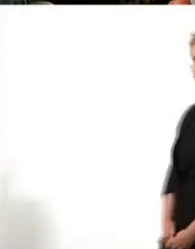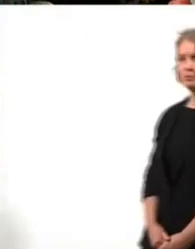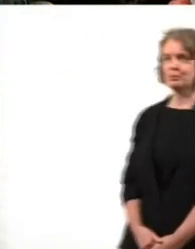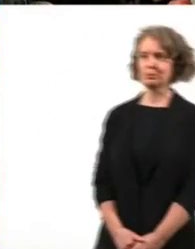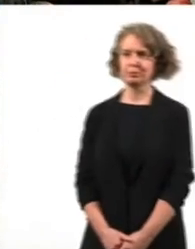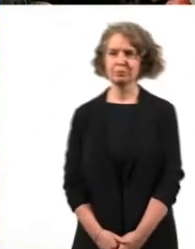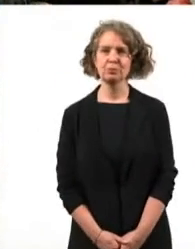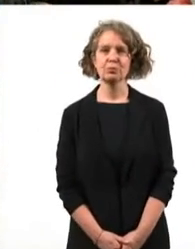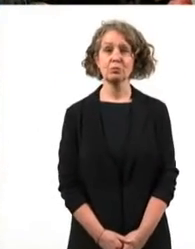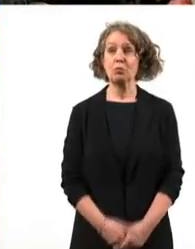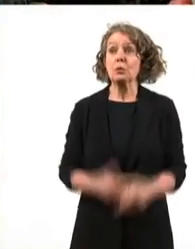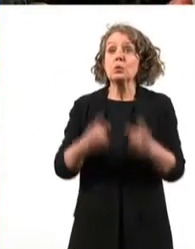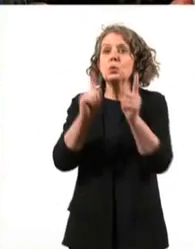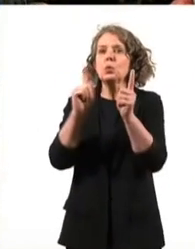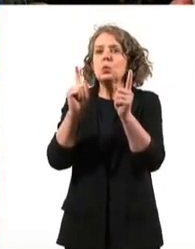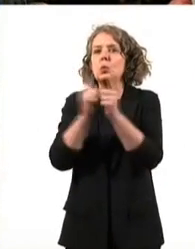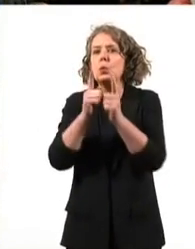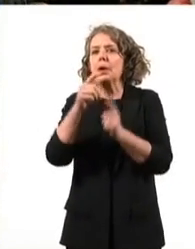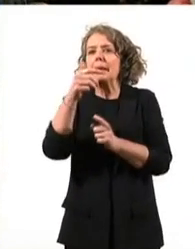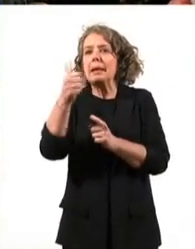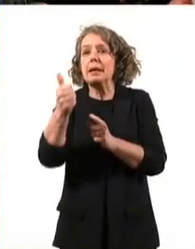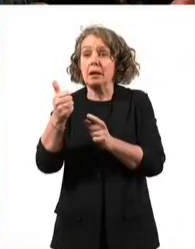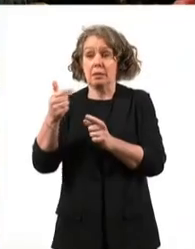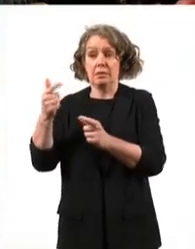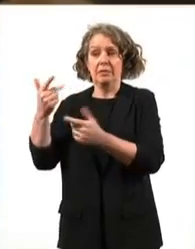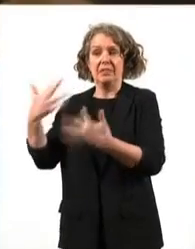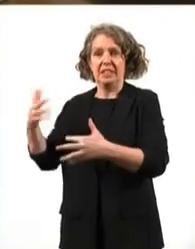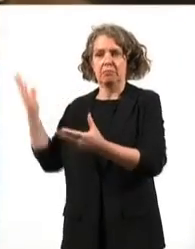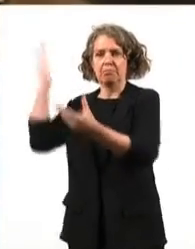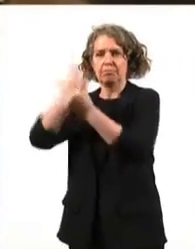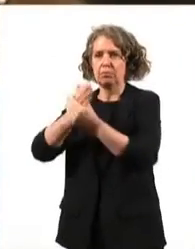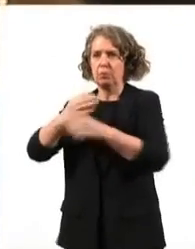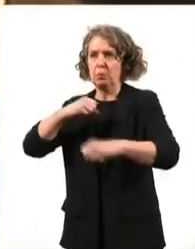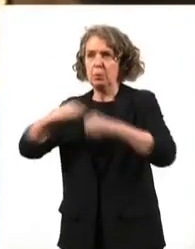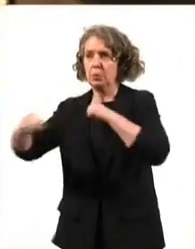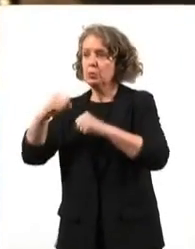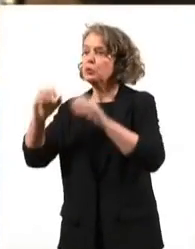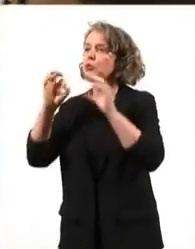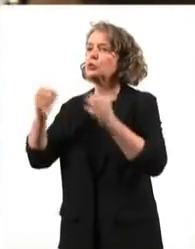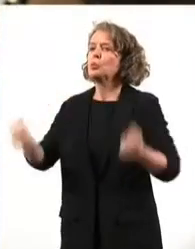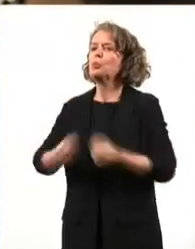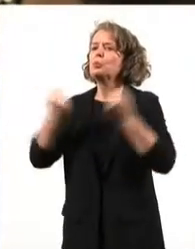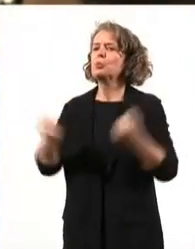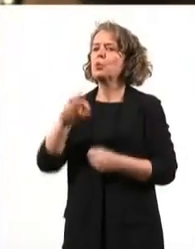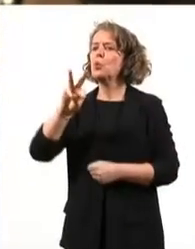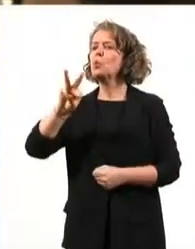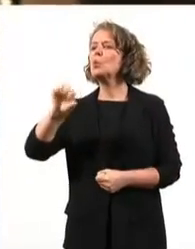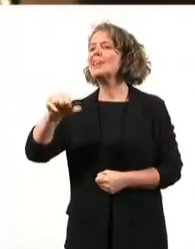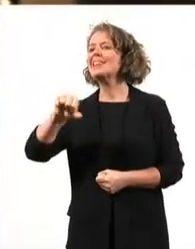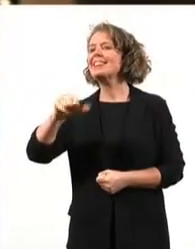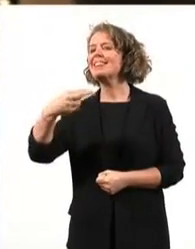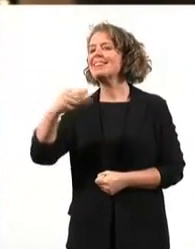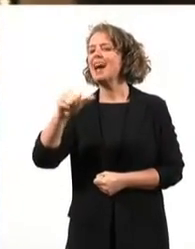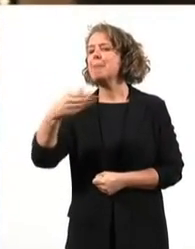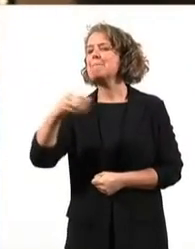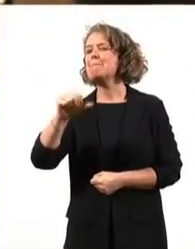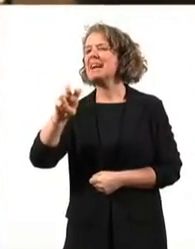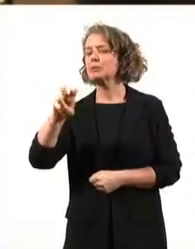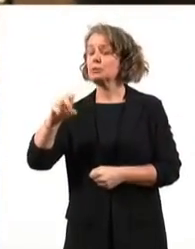en phase avec Gallo, parce qu'il se trouve qu'on a eu une mobilisation extrêmement ferme. Et on a fait retirer la pub de Winamax, parce que c'était Winamax, la pub de